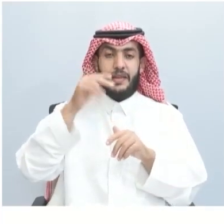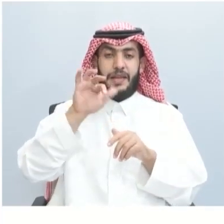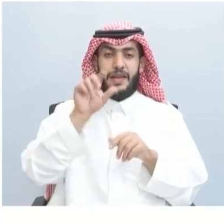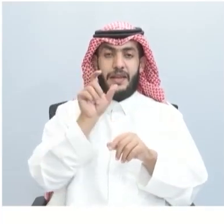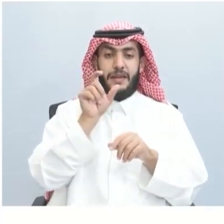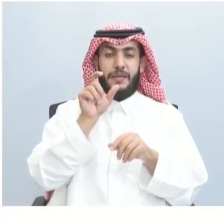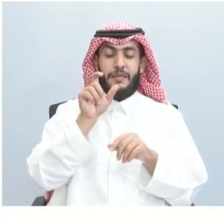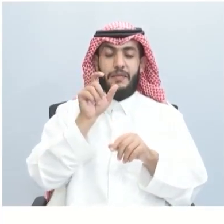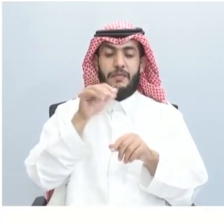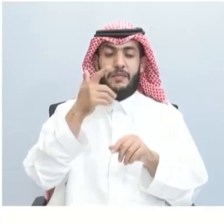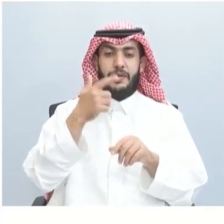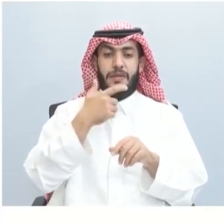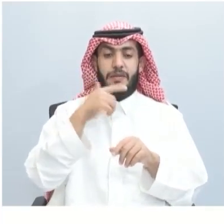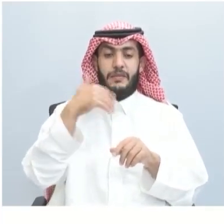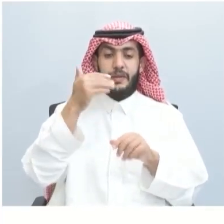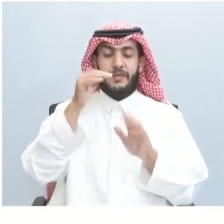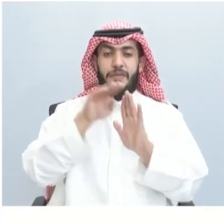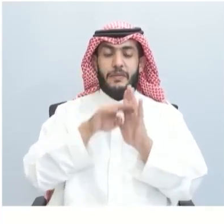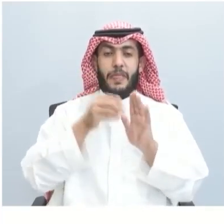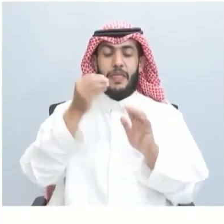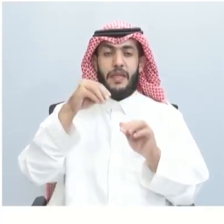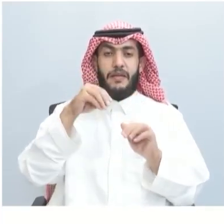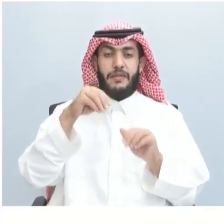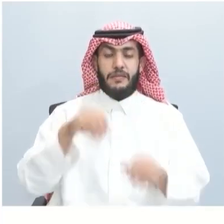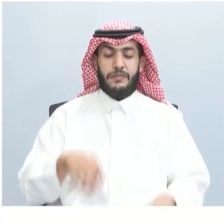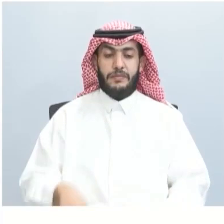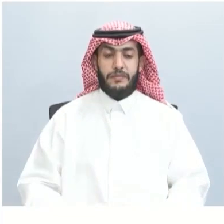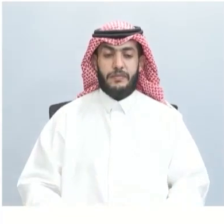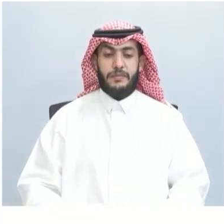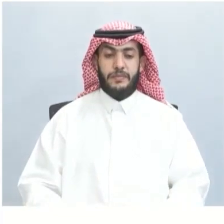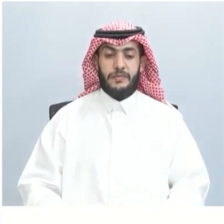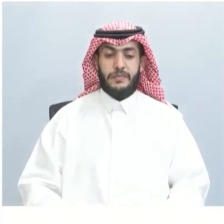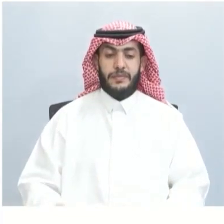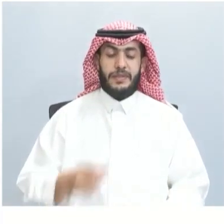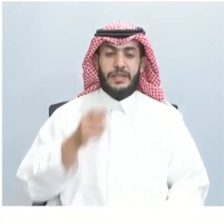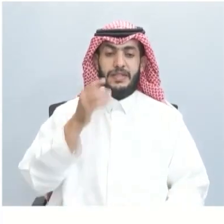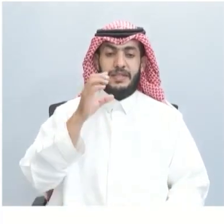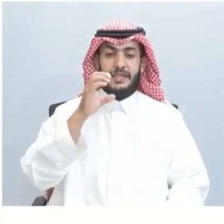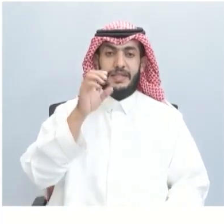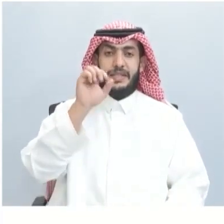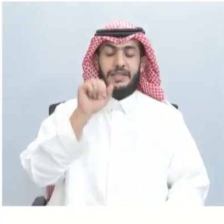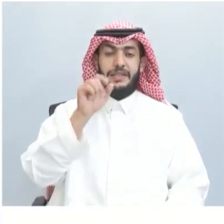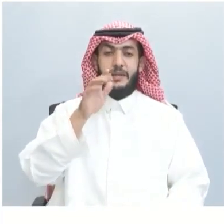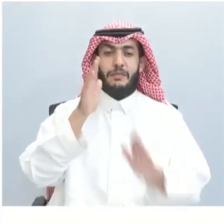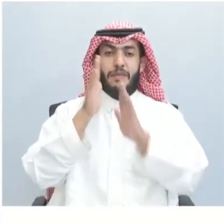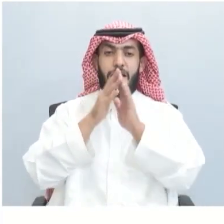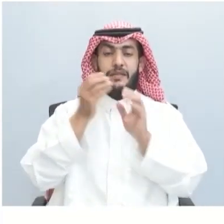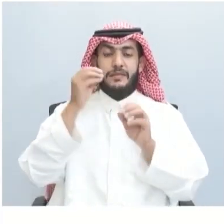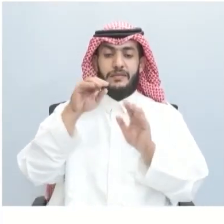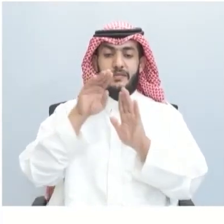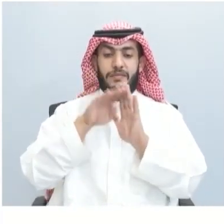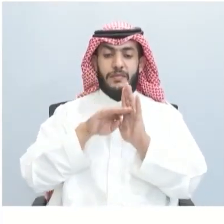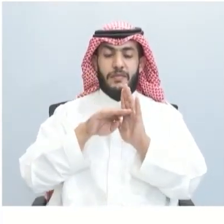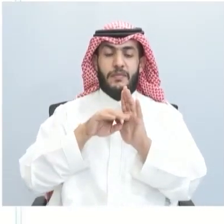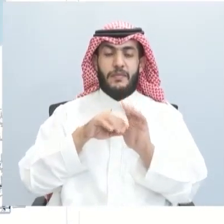الرابط لينك بعد ذلك اض رابط ملف السي اس اس الذي يحتوي على مكتبه الايقونات